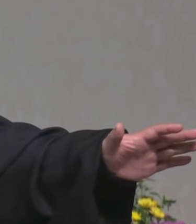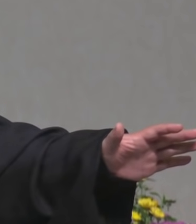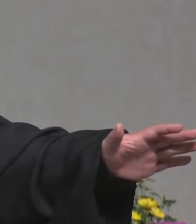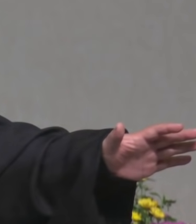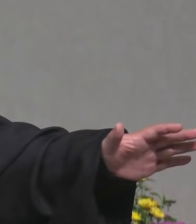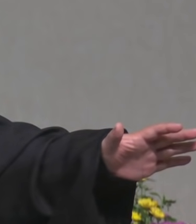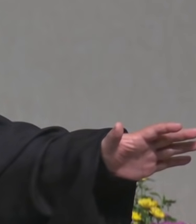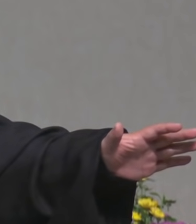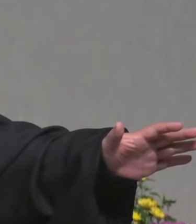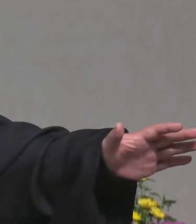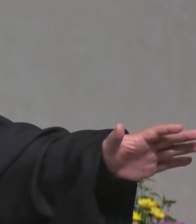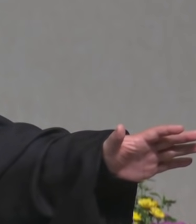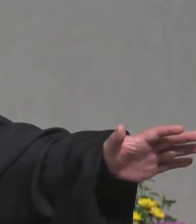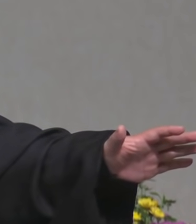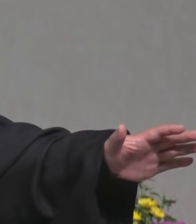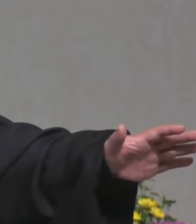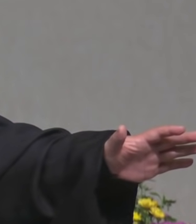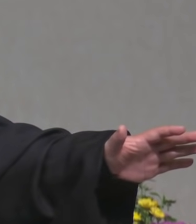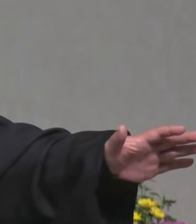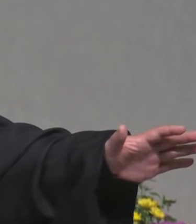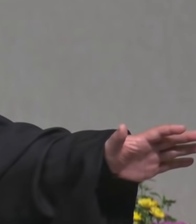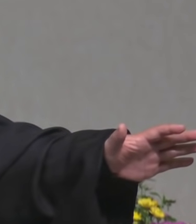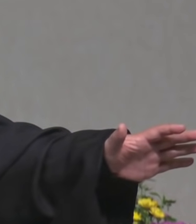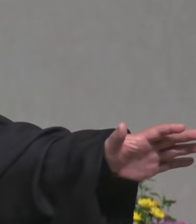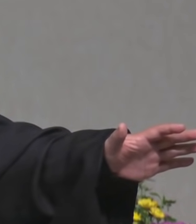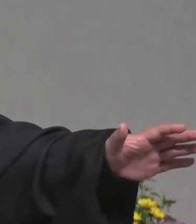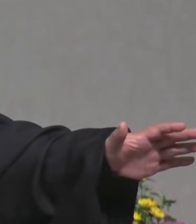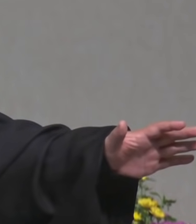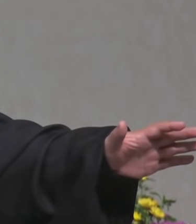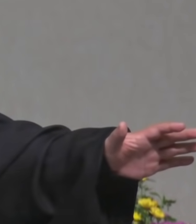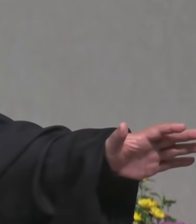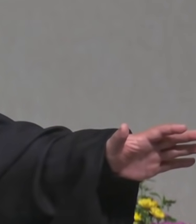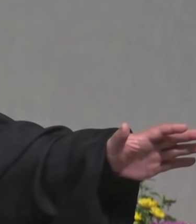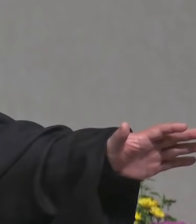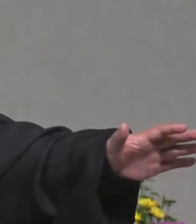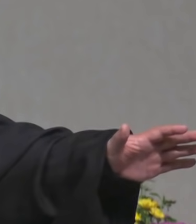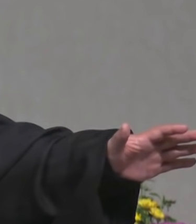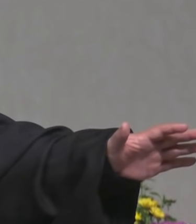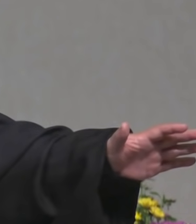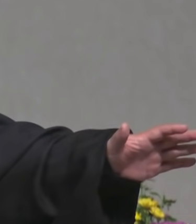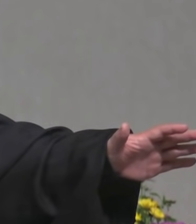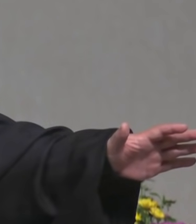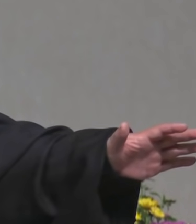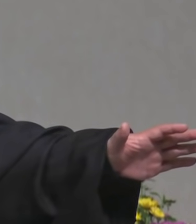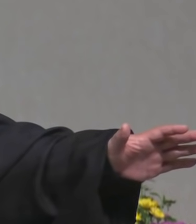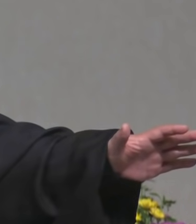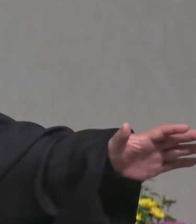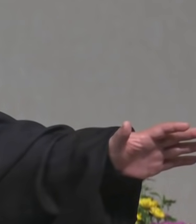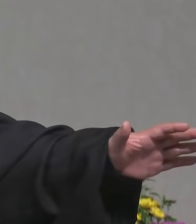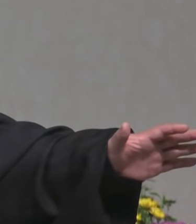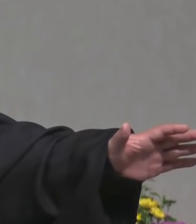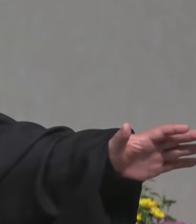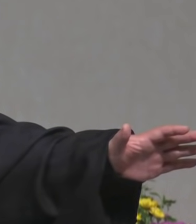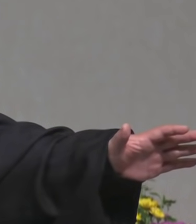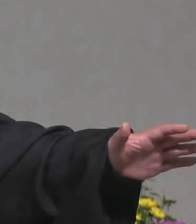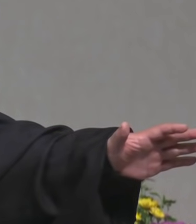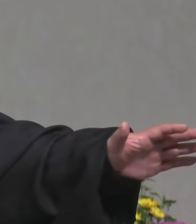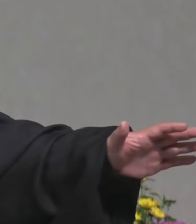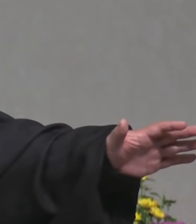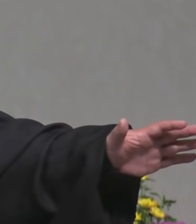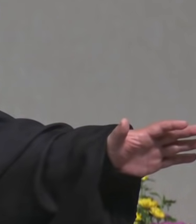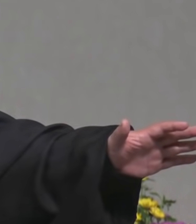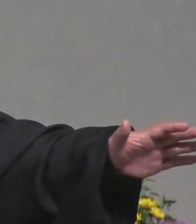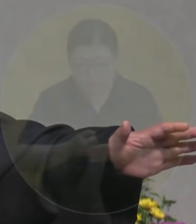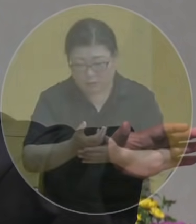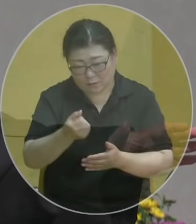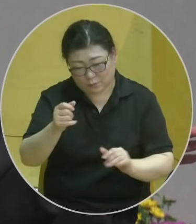주님이 부르실 때 따라가며 주님을 증가하기를 원하고 주님을 위해 살기를 원하는 귀한 결단을 가지고